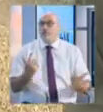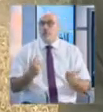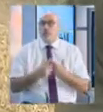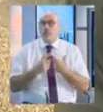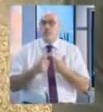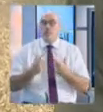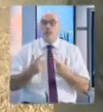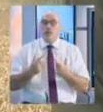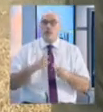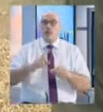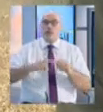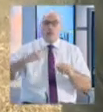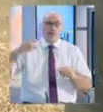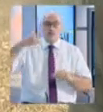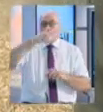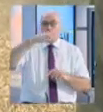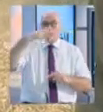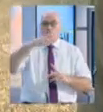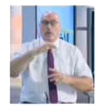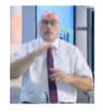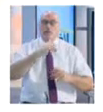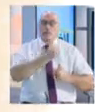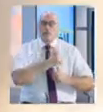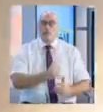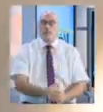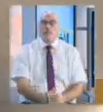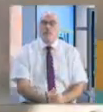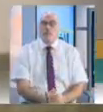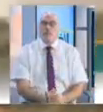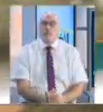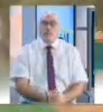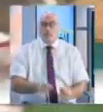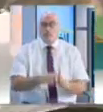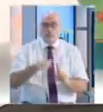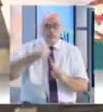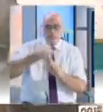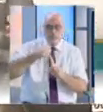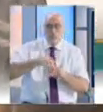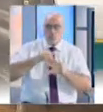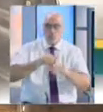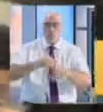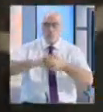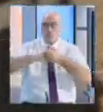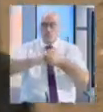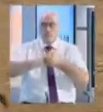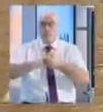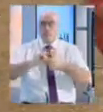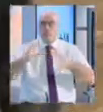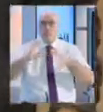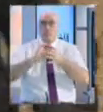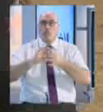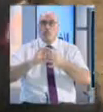استعمال وسائل الطائرات للحماية المدنية والجيش الشعبي الوطني. هكذا تستمر الجهود متضامنة متناسقة